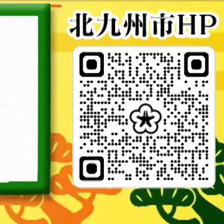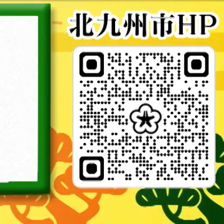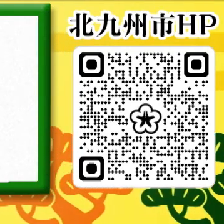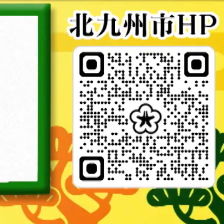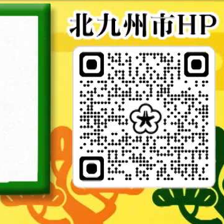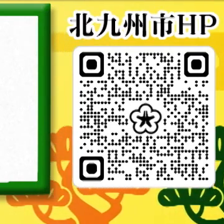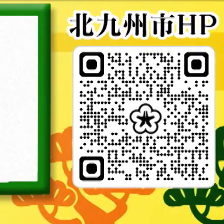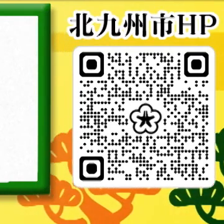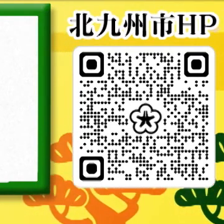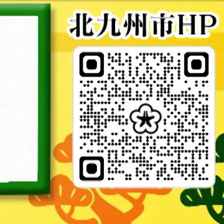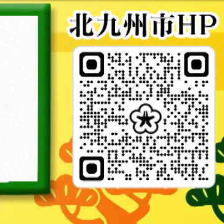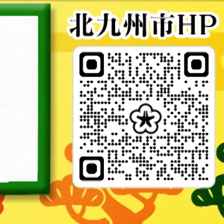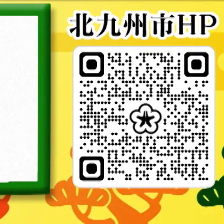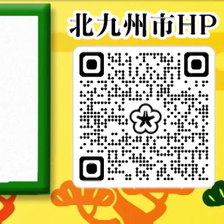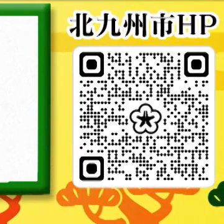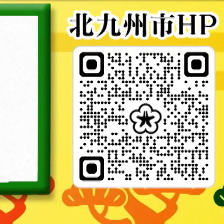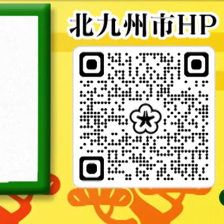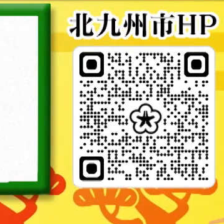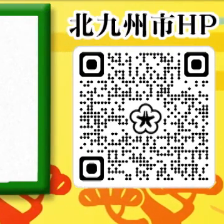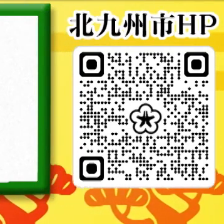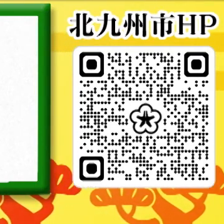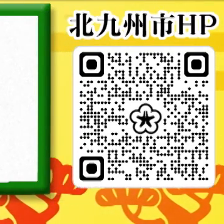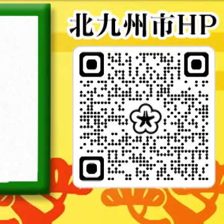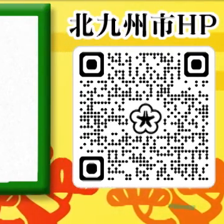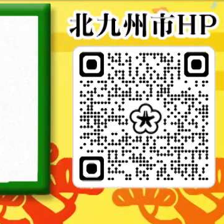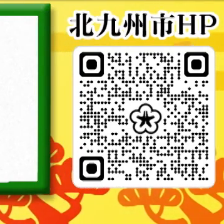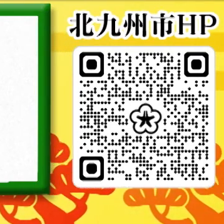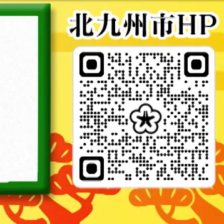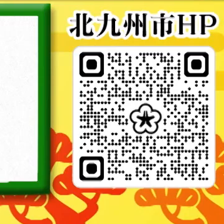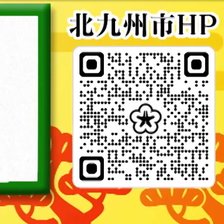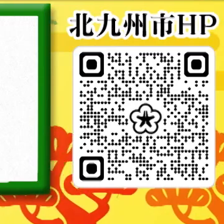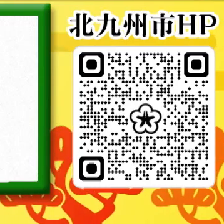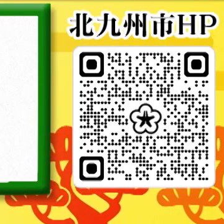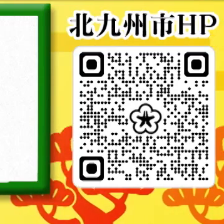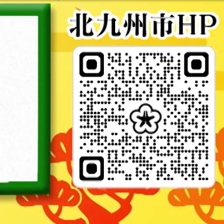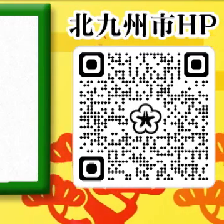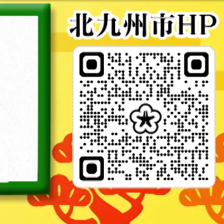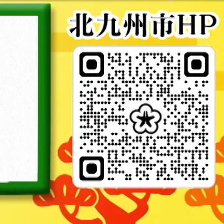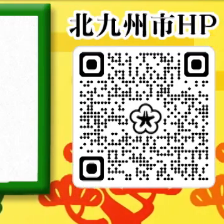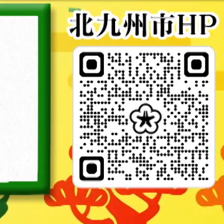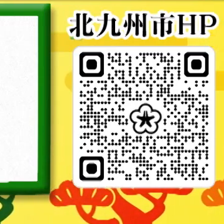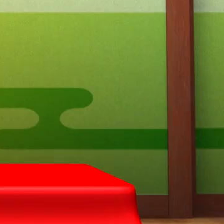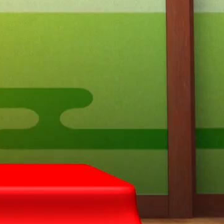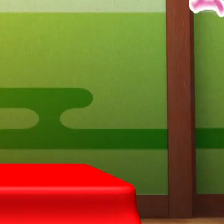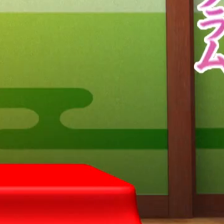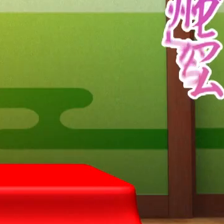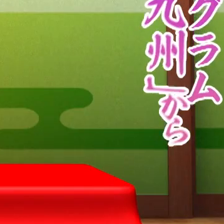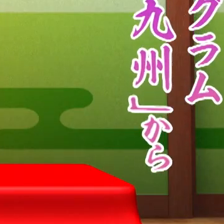性を応援するウーマンワークカフェ北九州。カフェのように気軽にご利用を。